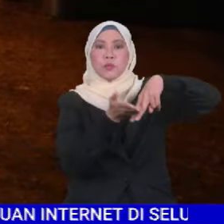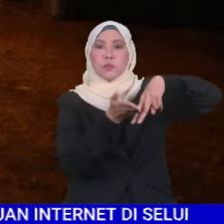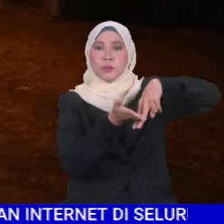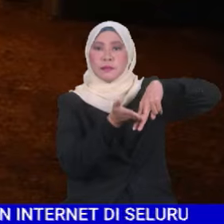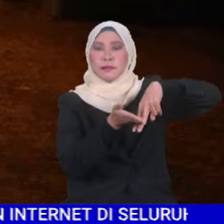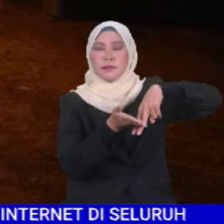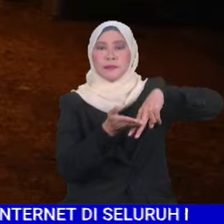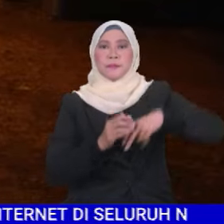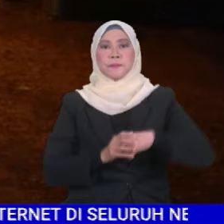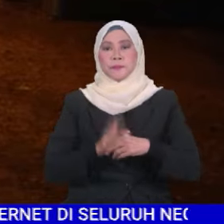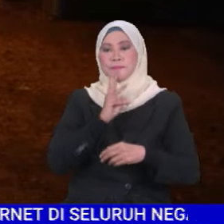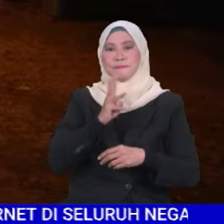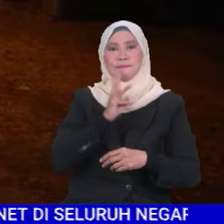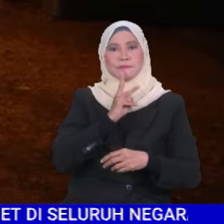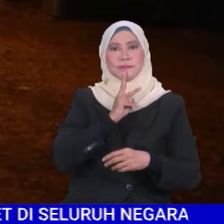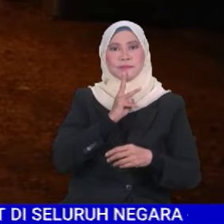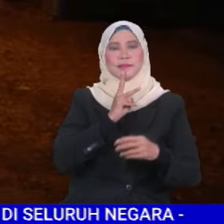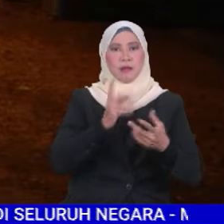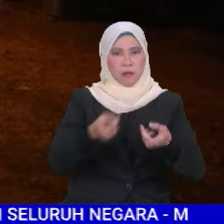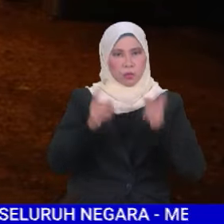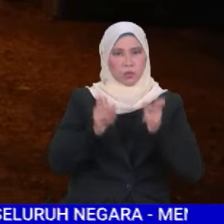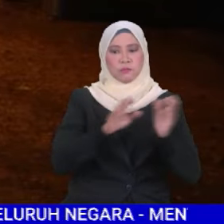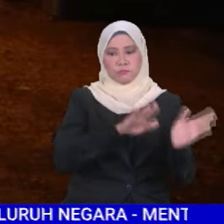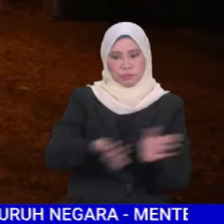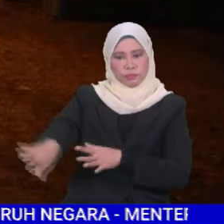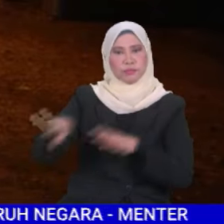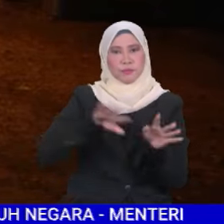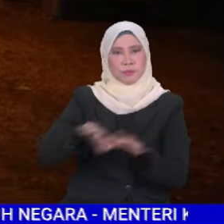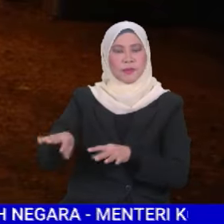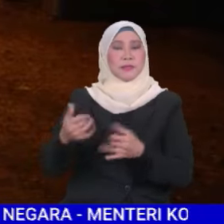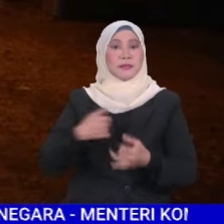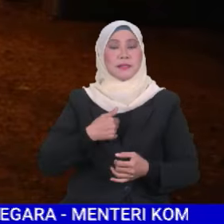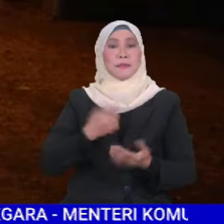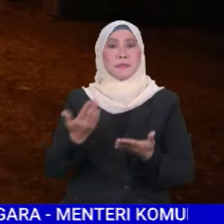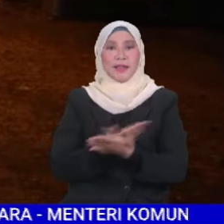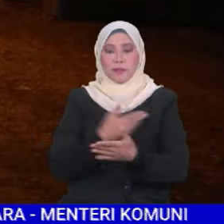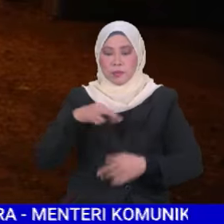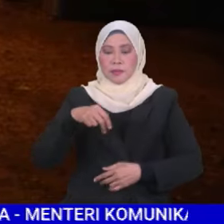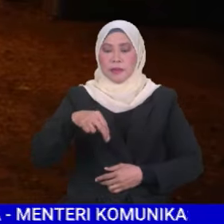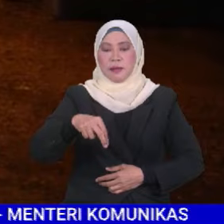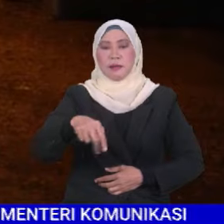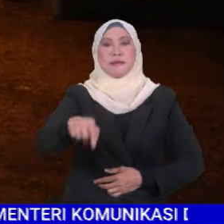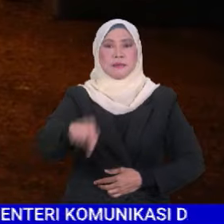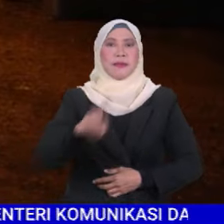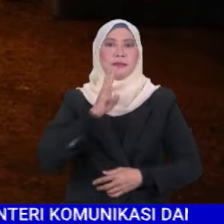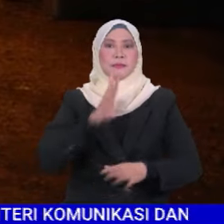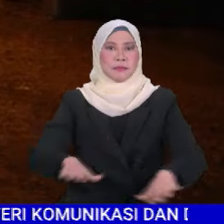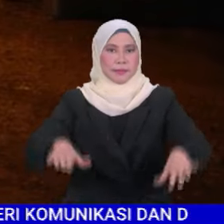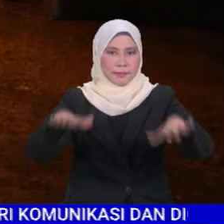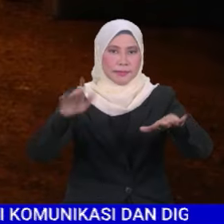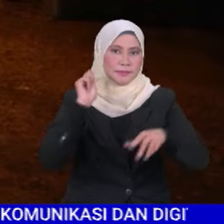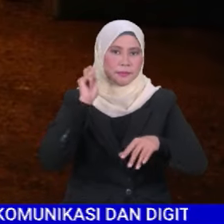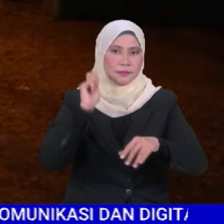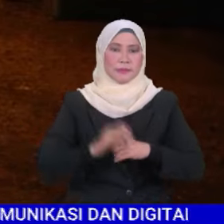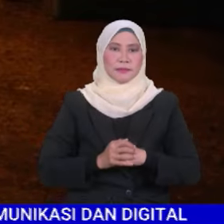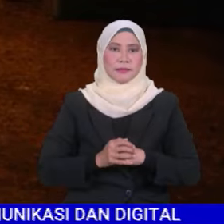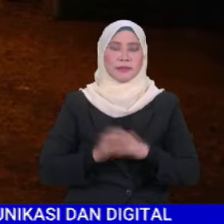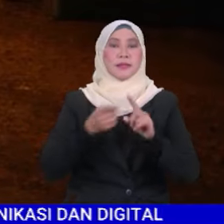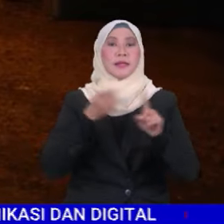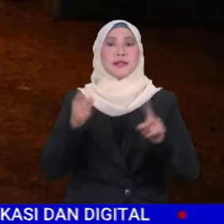berdekatan dalam keadaan agak deras karena kami sendiri baru saja yang memberontasi laluan tersebut dan